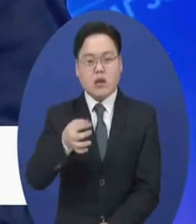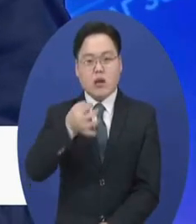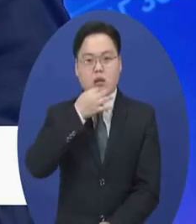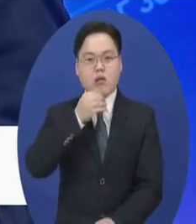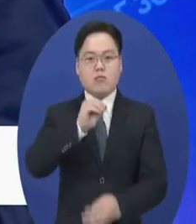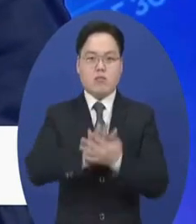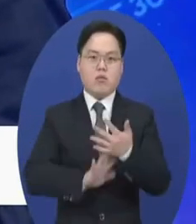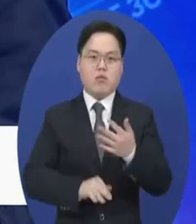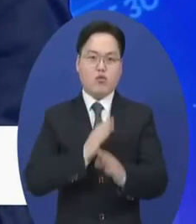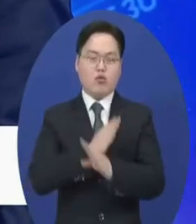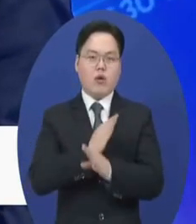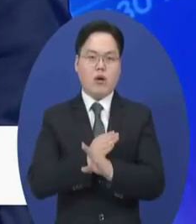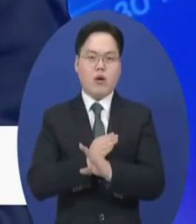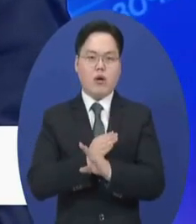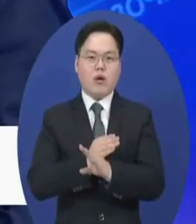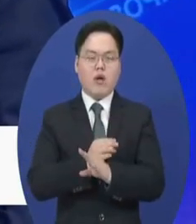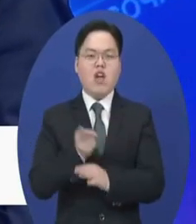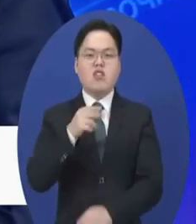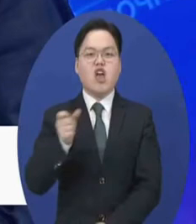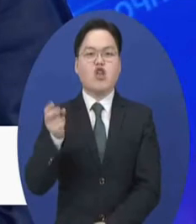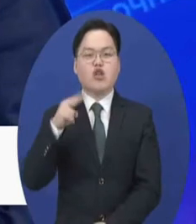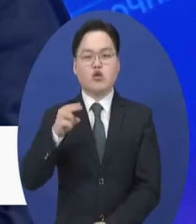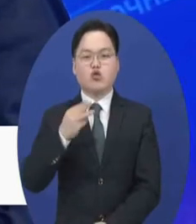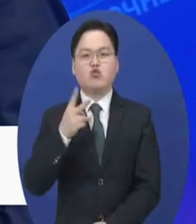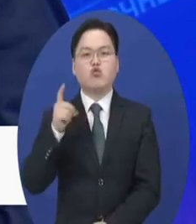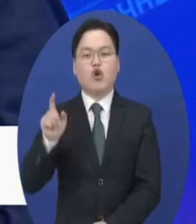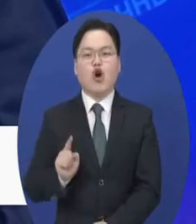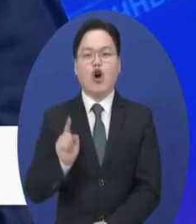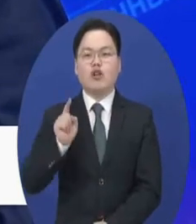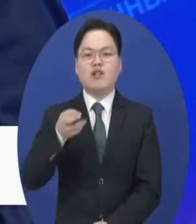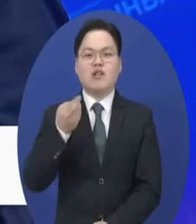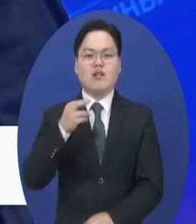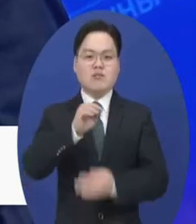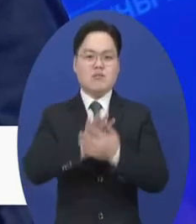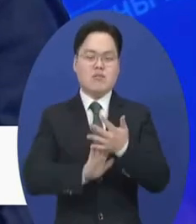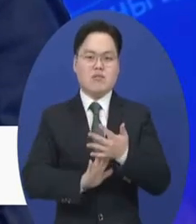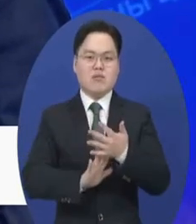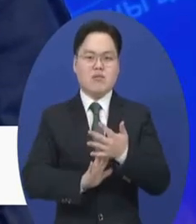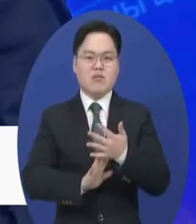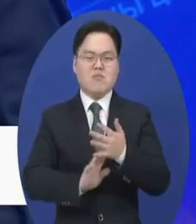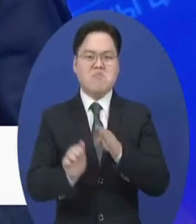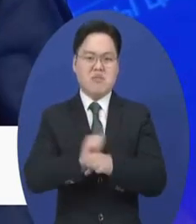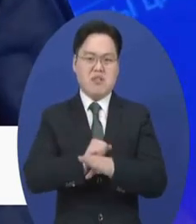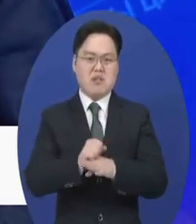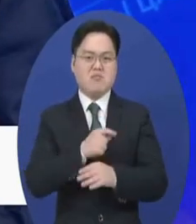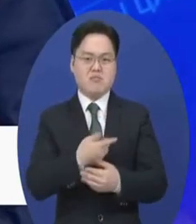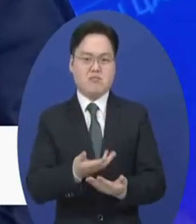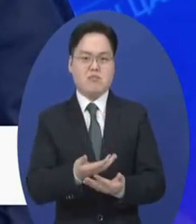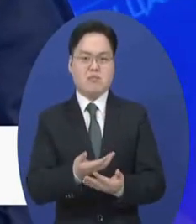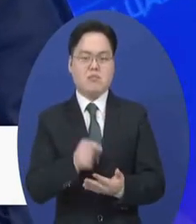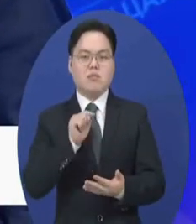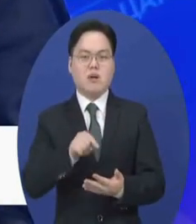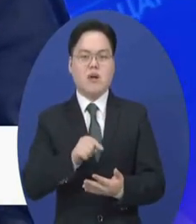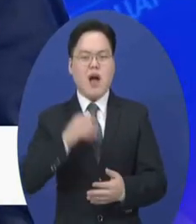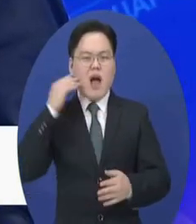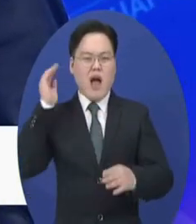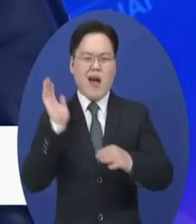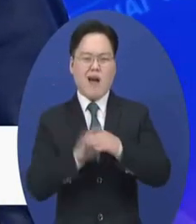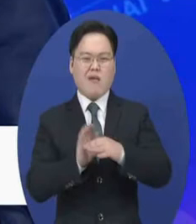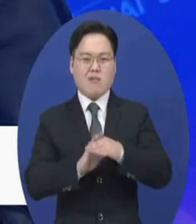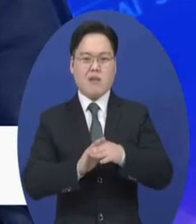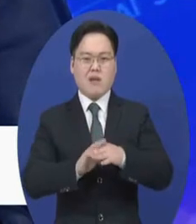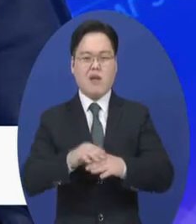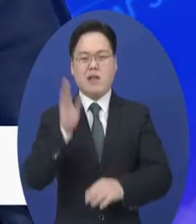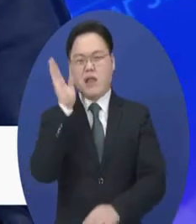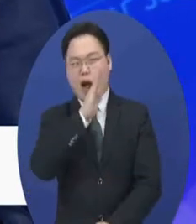гараад ирэхээр нь яах вэ? Дээд шүүхтэр очихоор нь яах вэ гэдгийг ингээд зурчихсан байгаа энэ схем ингээд ороод ирсэн. Тэгээд энэ дээр ингээд авилгалтаа тэмцэх